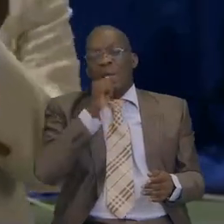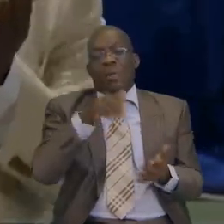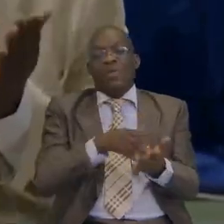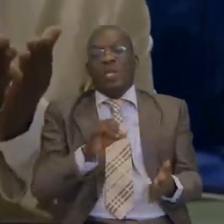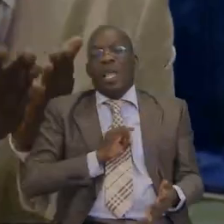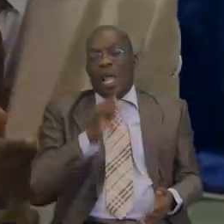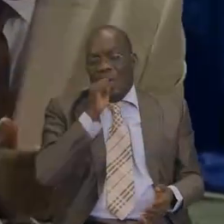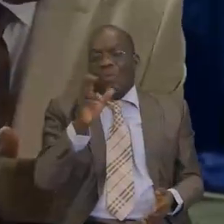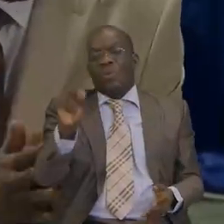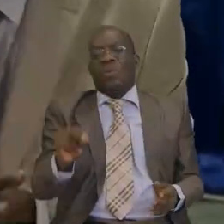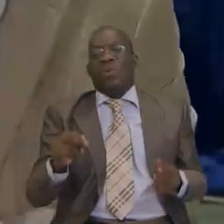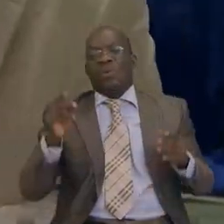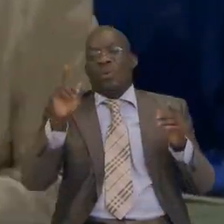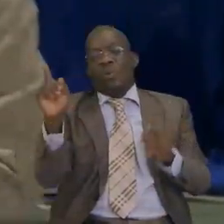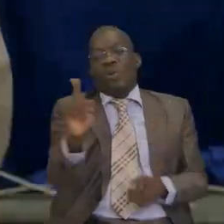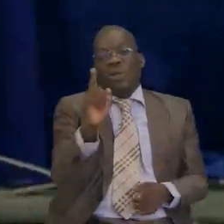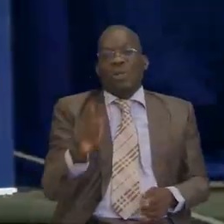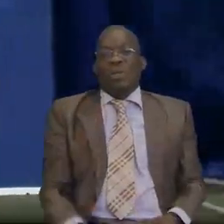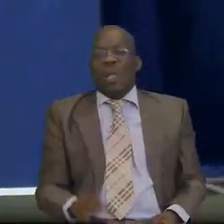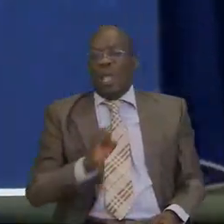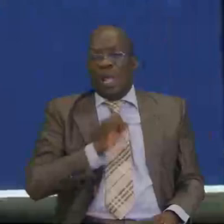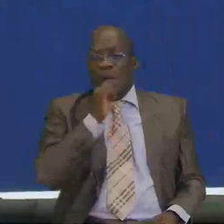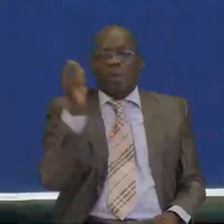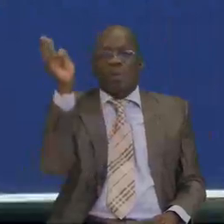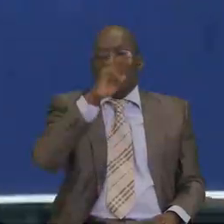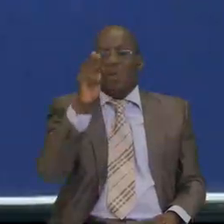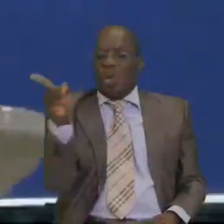je suis un inconnu. Où est ta force?